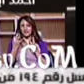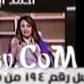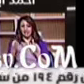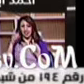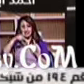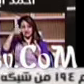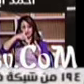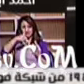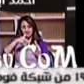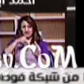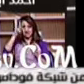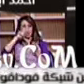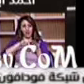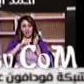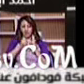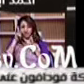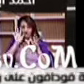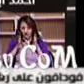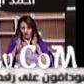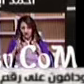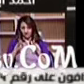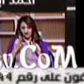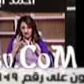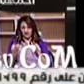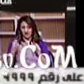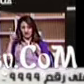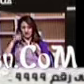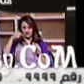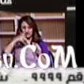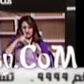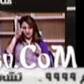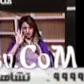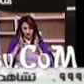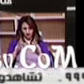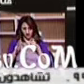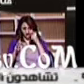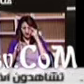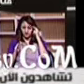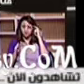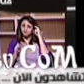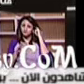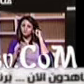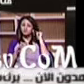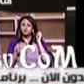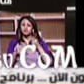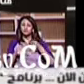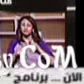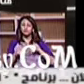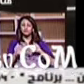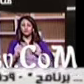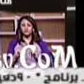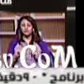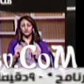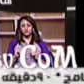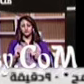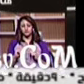رجل اعمال زيك من 30/6 القادم ا بمنتهى الامانه وصدق اكتر